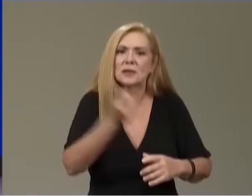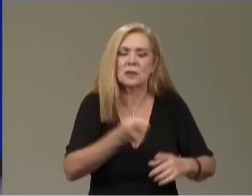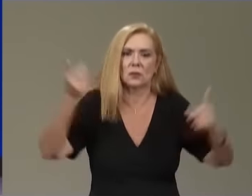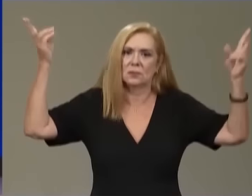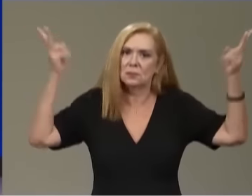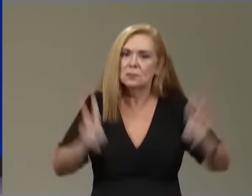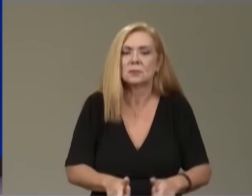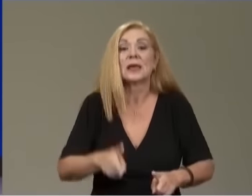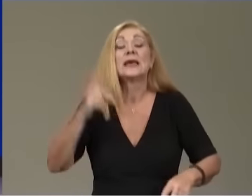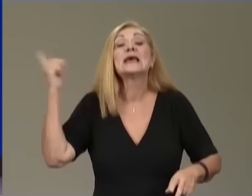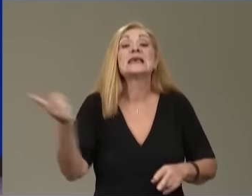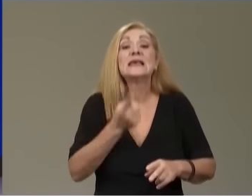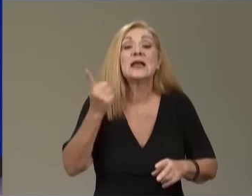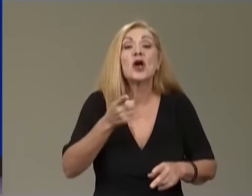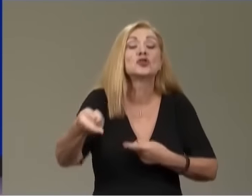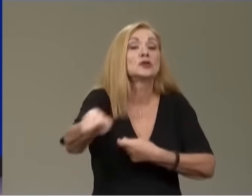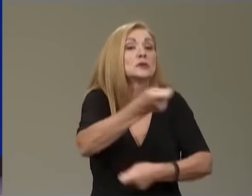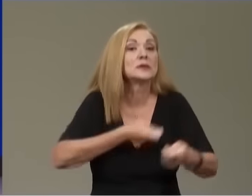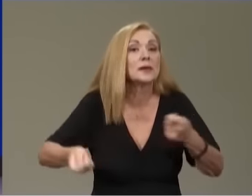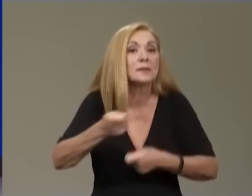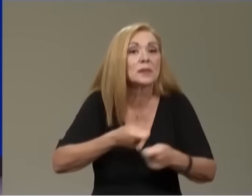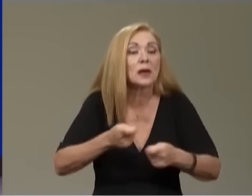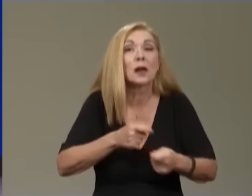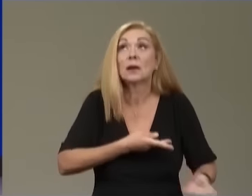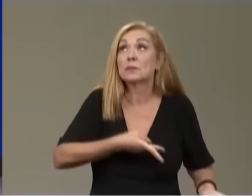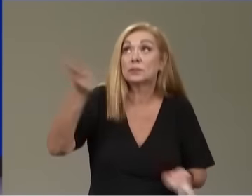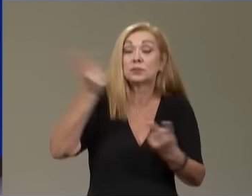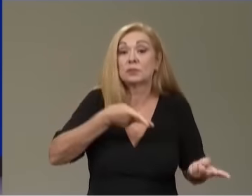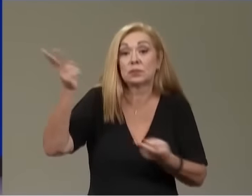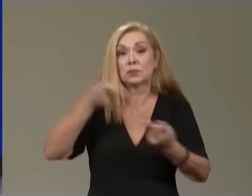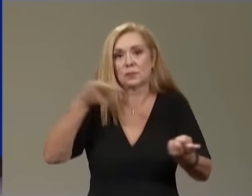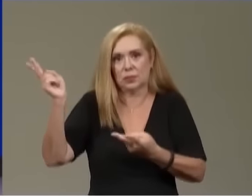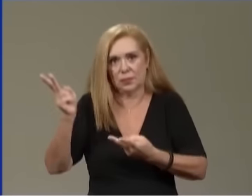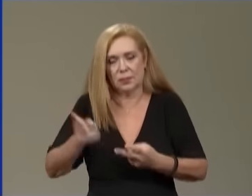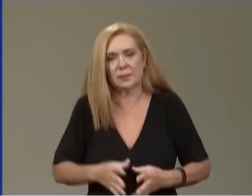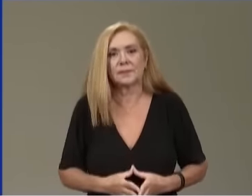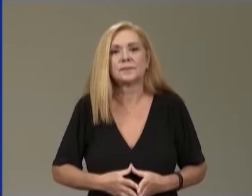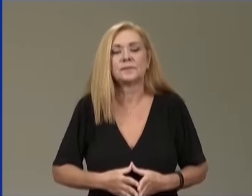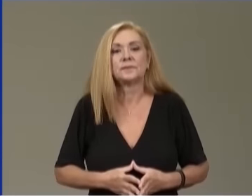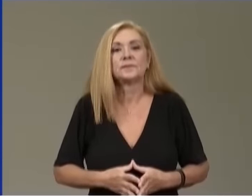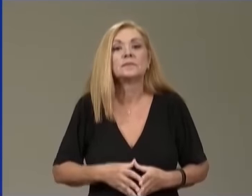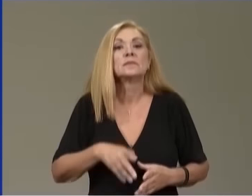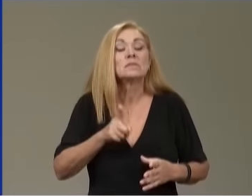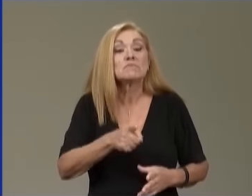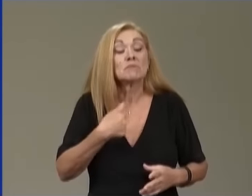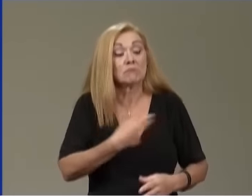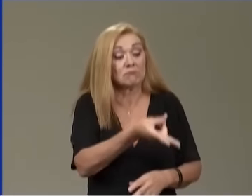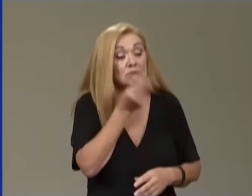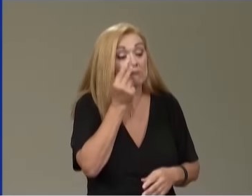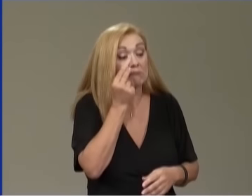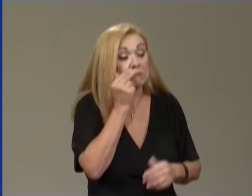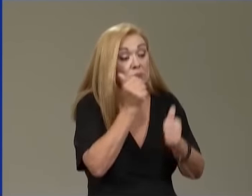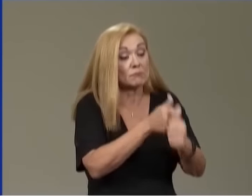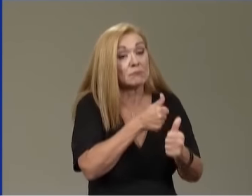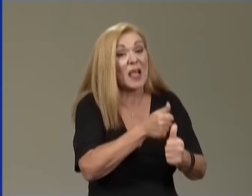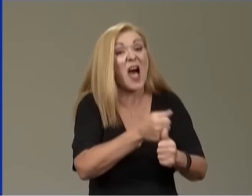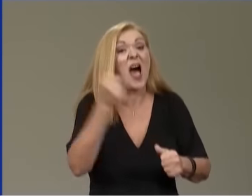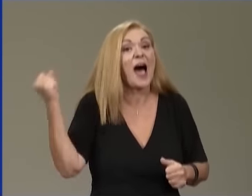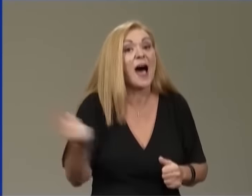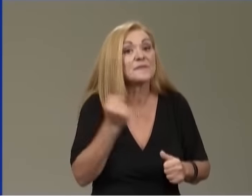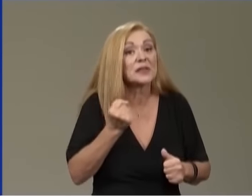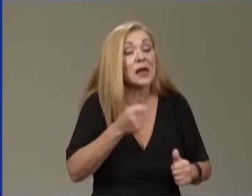Κυρίως σε επιχειρήσεις με εξαγωγικό προσανατολισμό. Με μια αυστηρή παρακολούθηση των σταδίων,